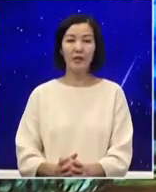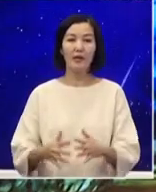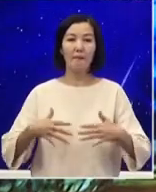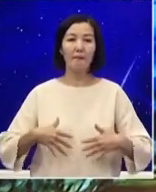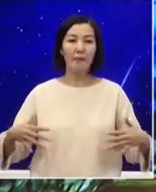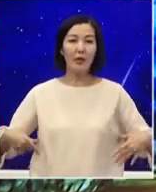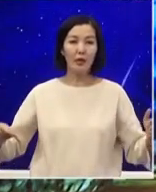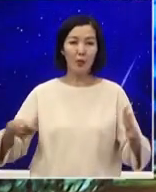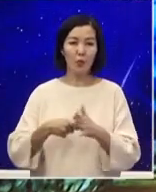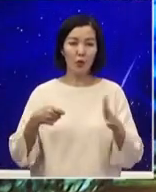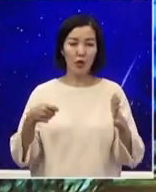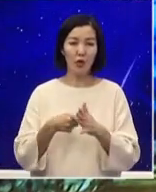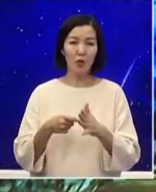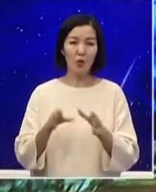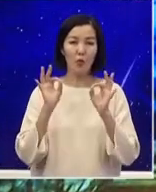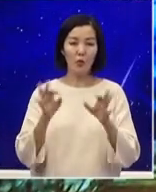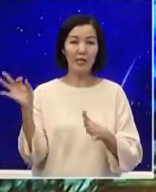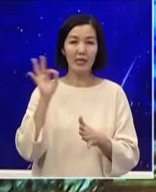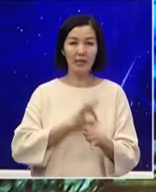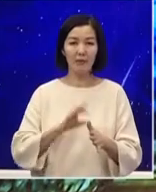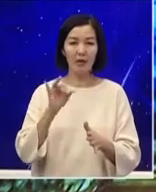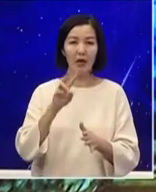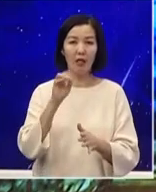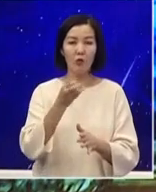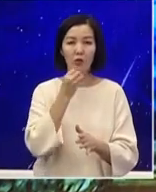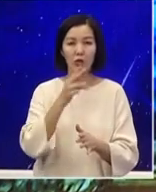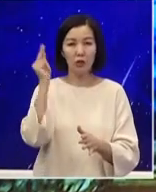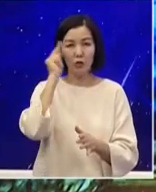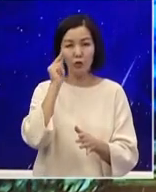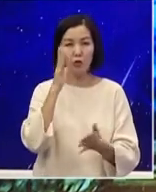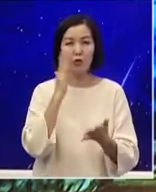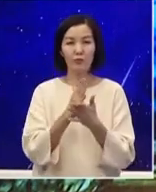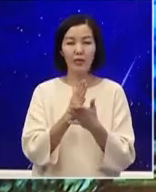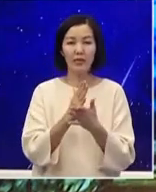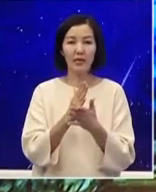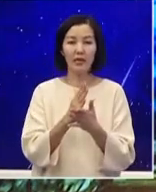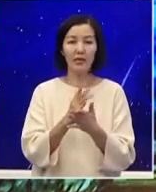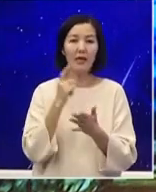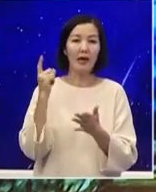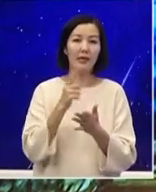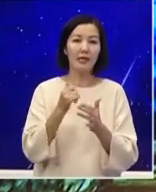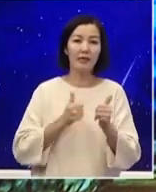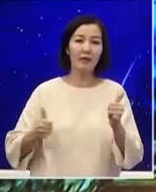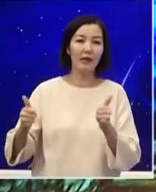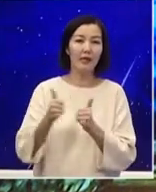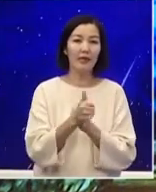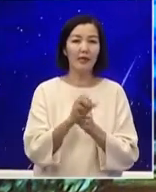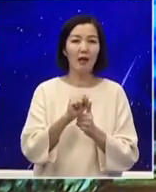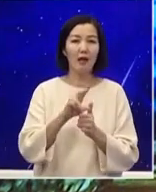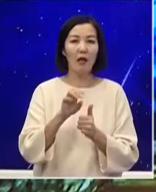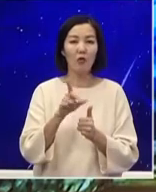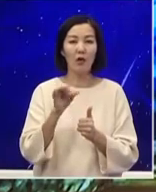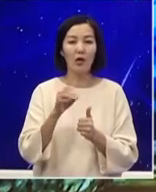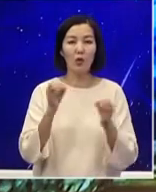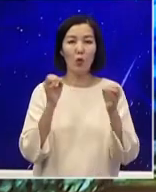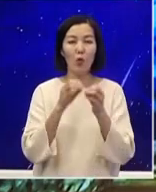Мал бордақылау тиімді іс. Алакөлдегі шаруалар жақсы меңгеріп жатыр. Ісі ілгері серіктестіктердің бірі Алакөл Агро. 10 мың